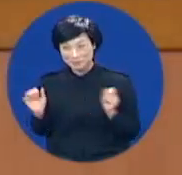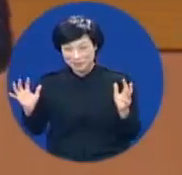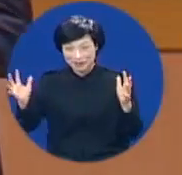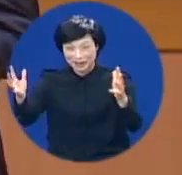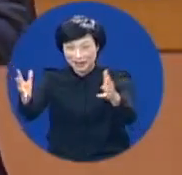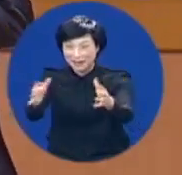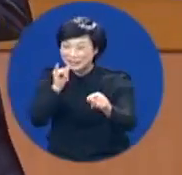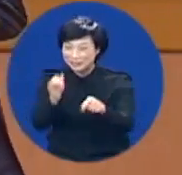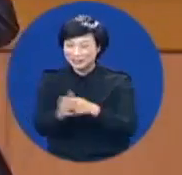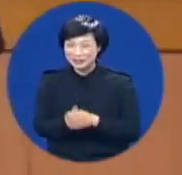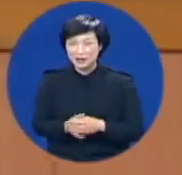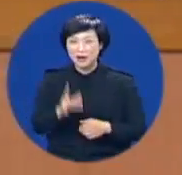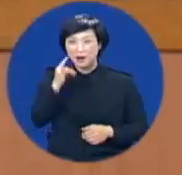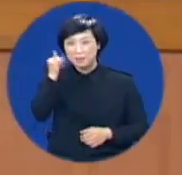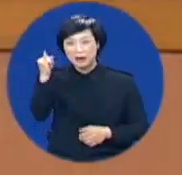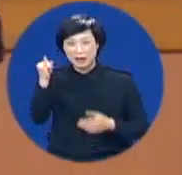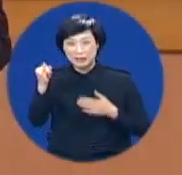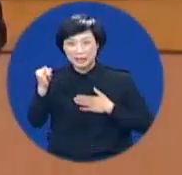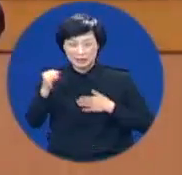꼭 잡고